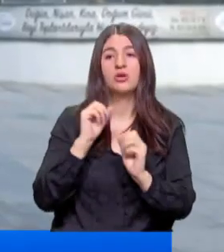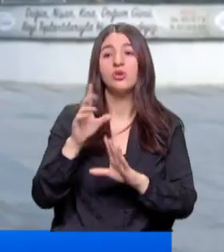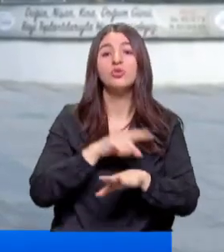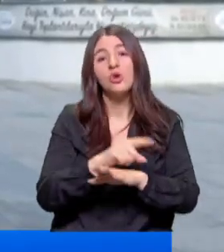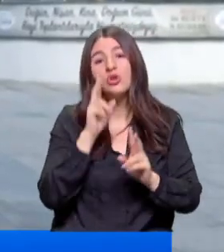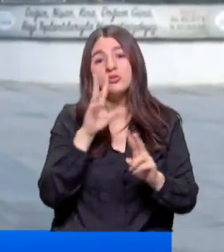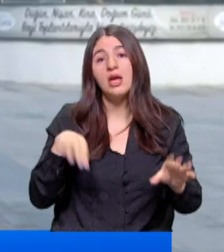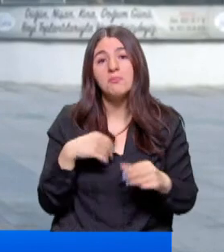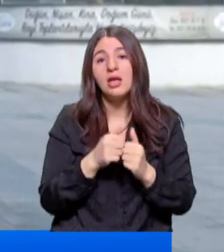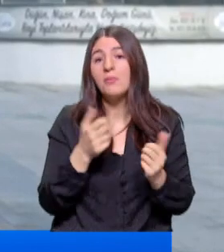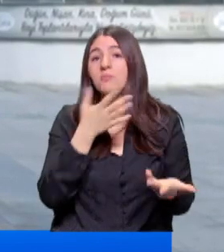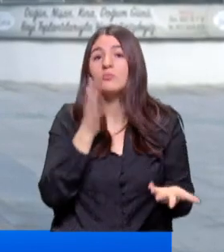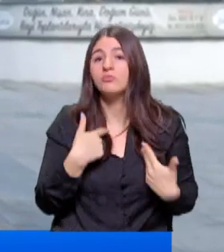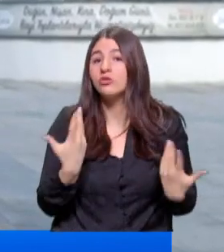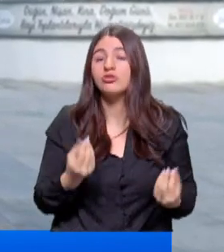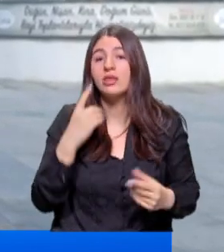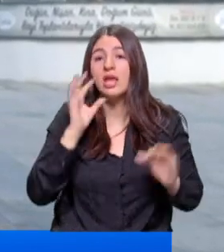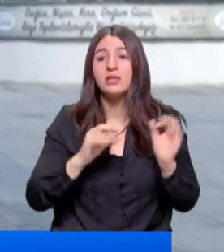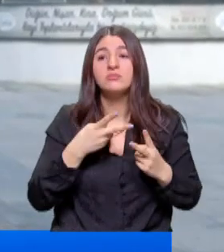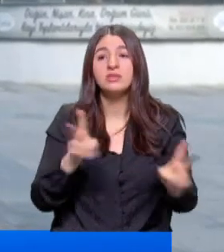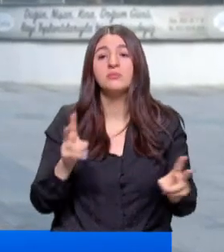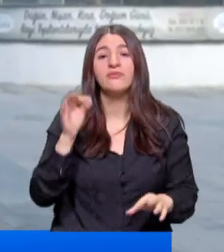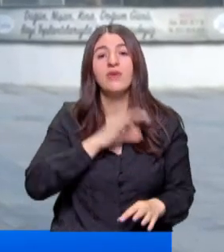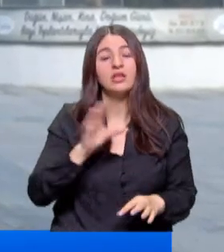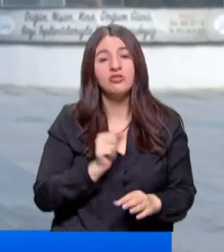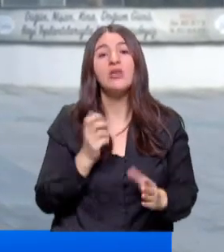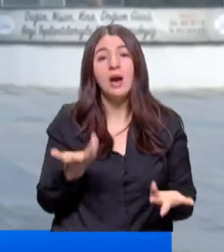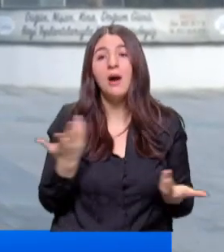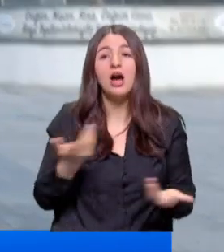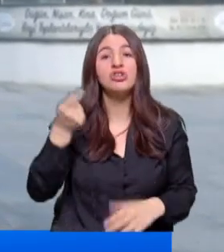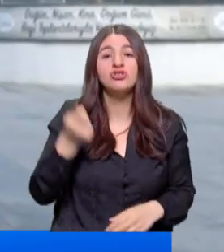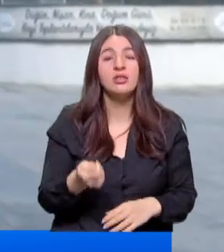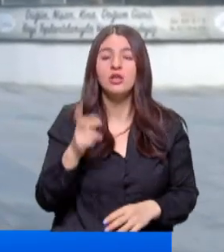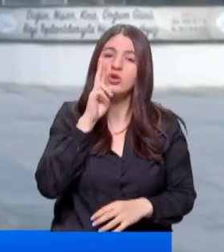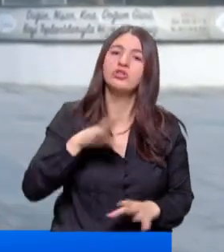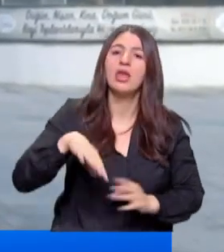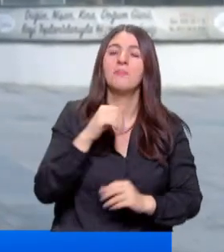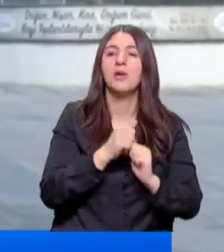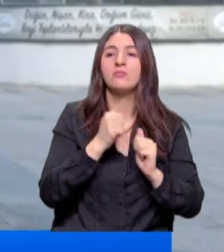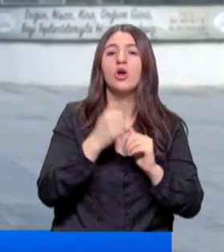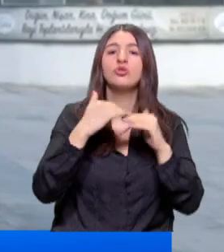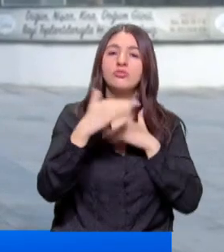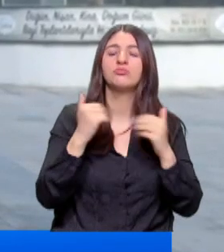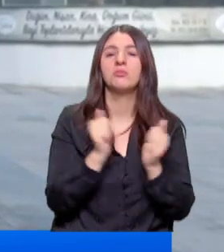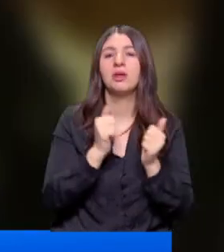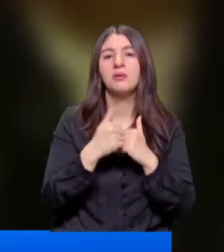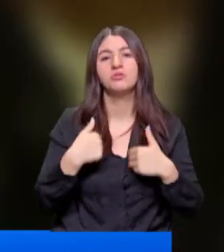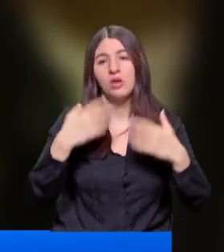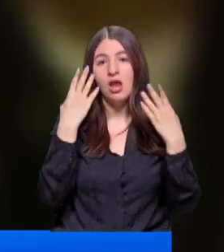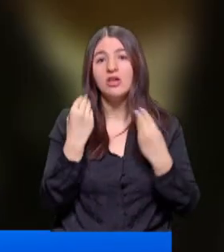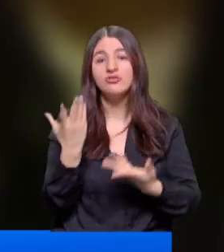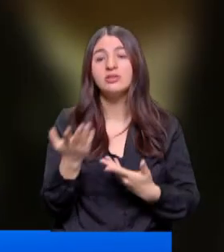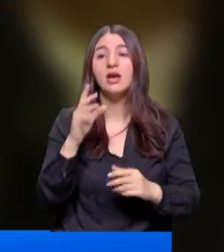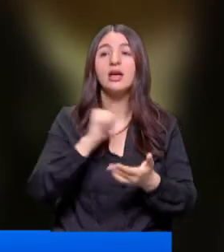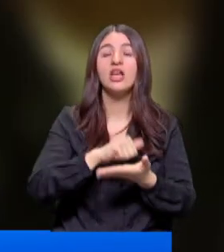sürece göreceğiz hep birlikte biz de bilmiyoruz ne olacağını denetimli serbestlikten yararlanacağız ama hangi koşullarda vereceğiz hep birlikte tüm kamuoyu olabilir temiz öğreneceğiz